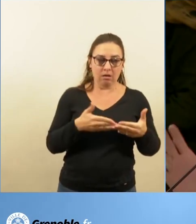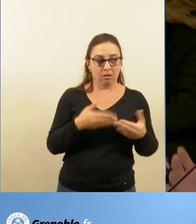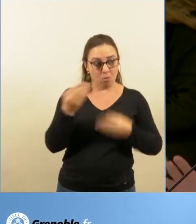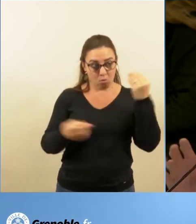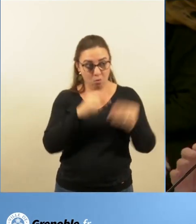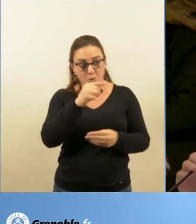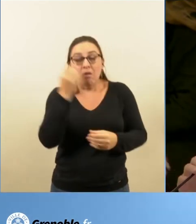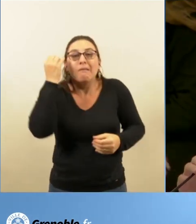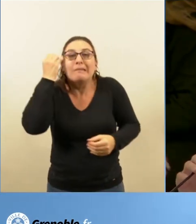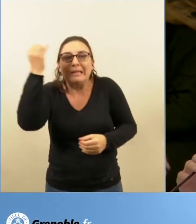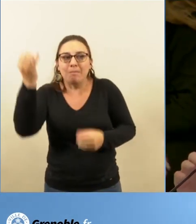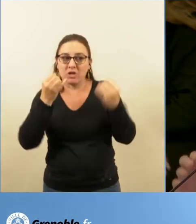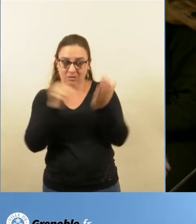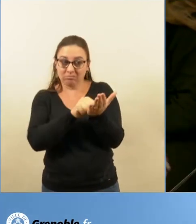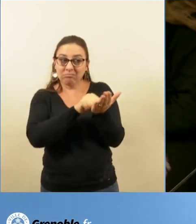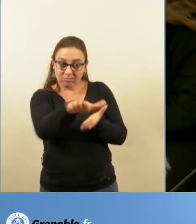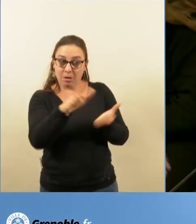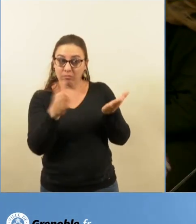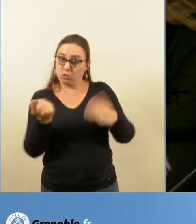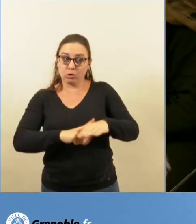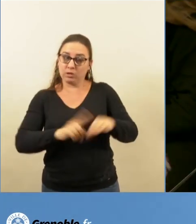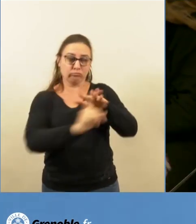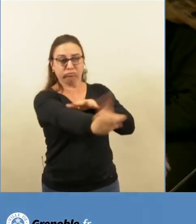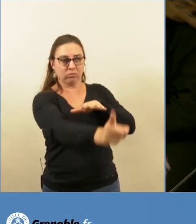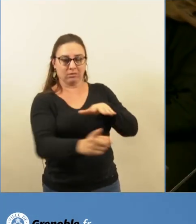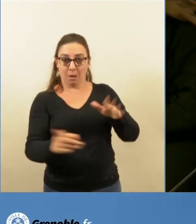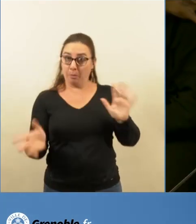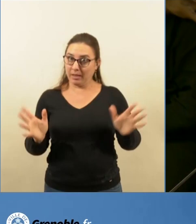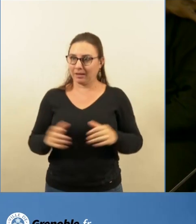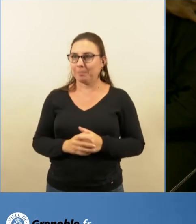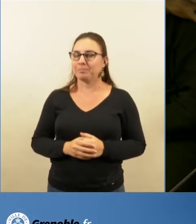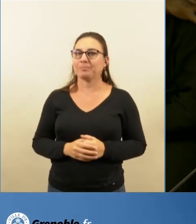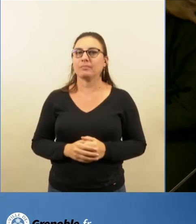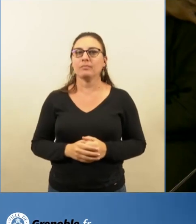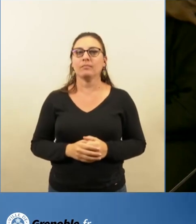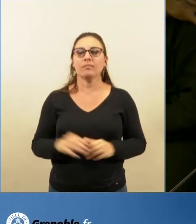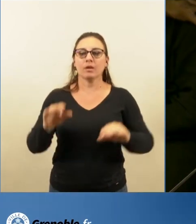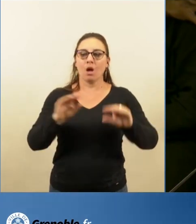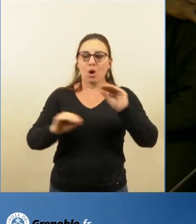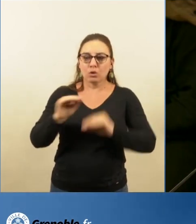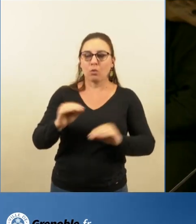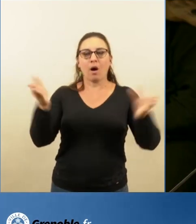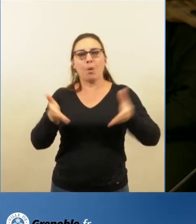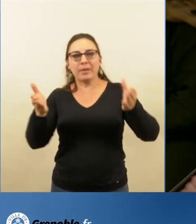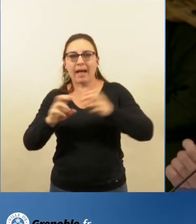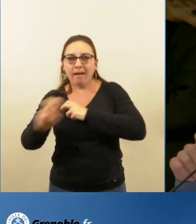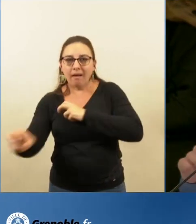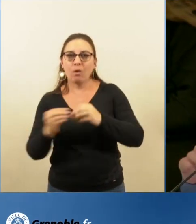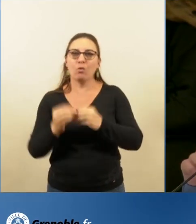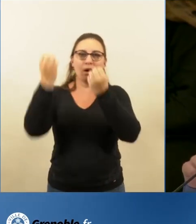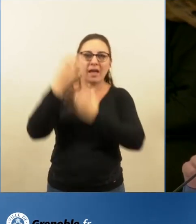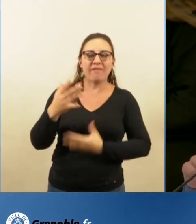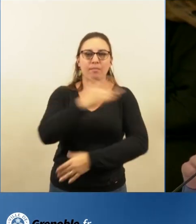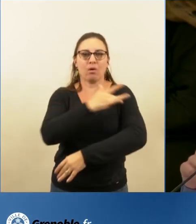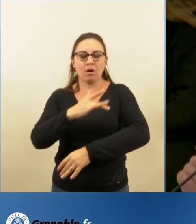pu être je crois exclu de suite ensuite l'accès aux équipements de soins tels que le CHU aux événements culturels